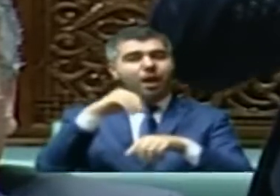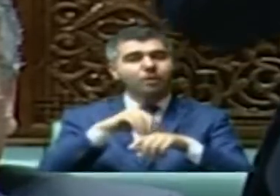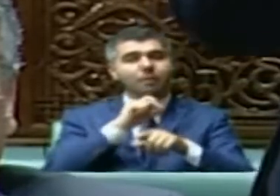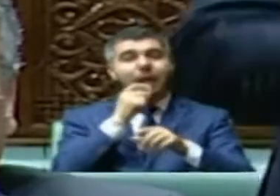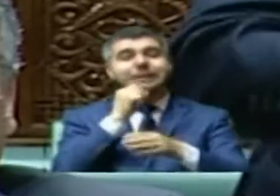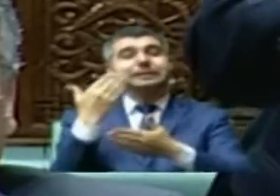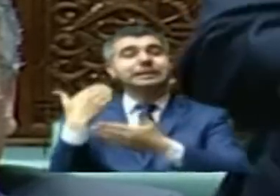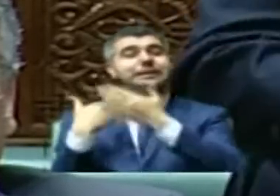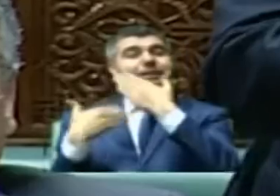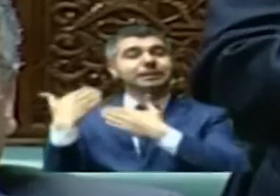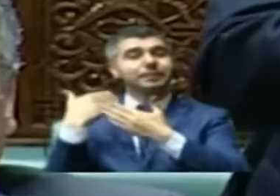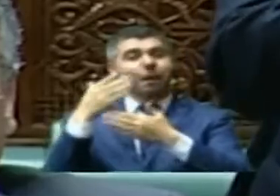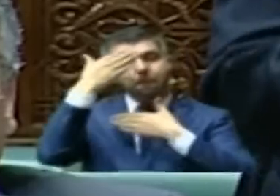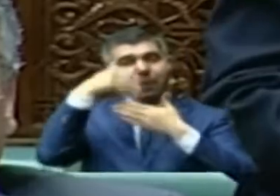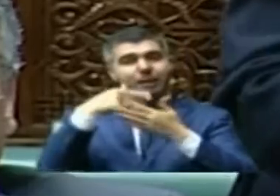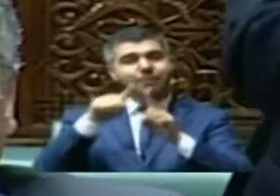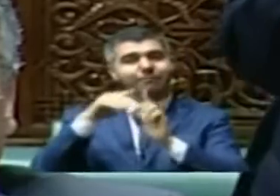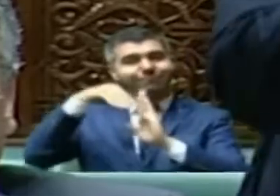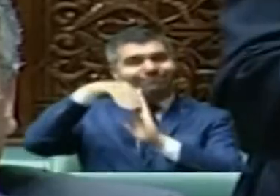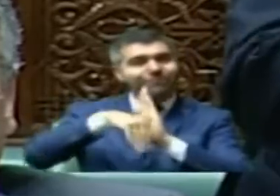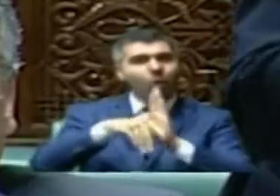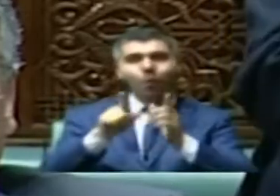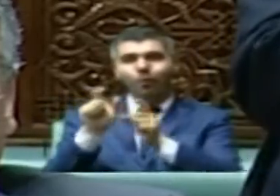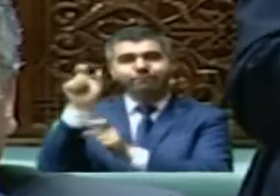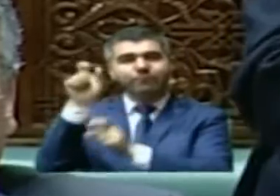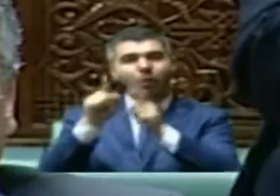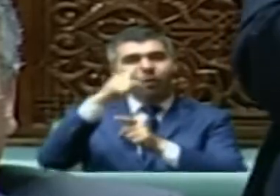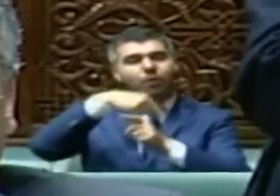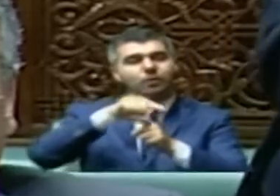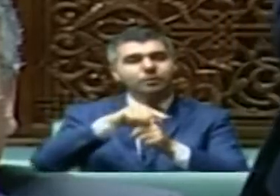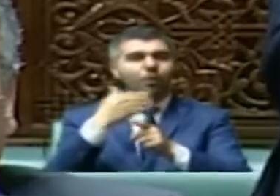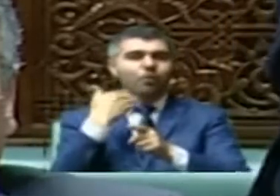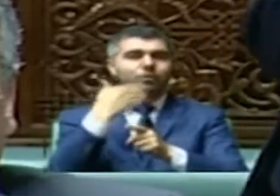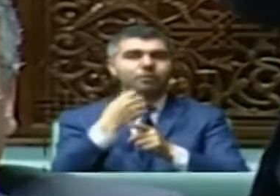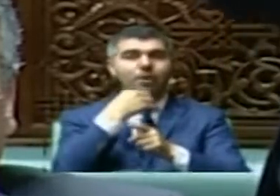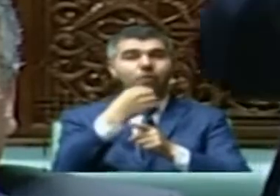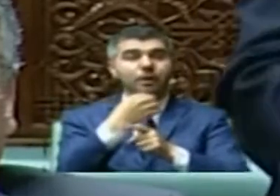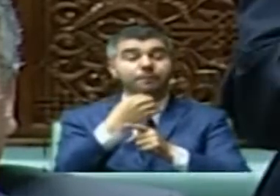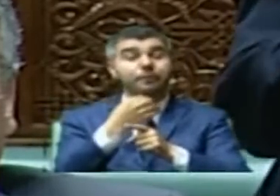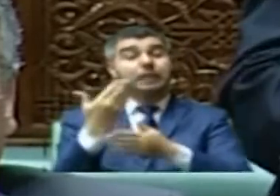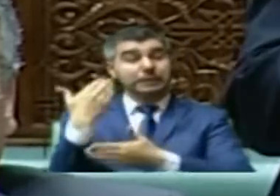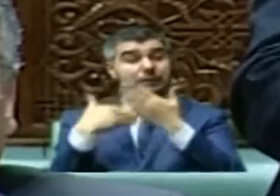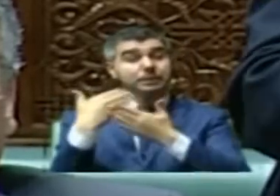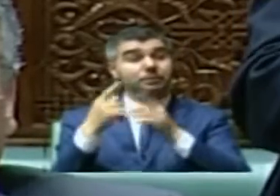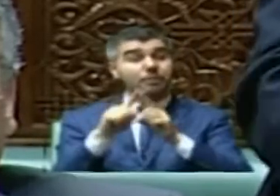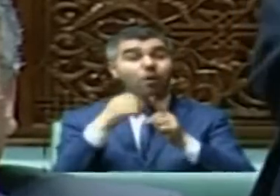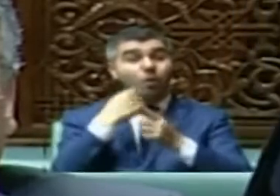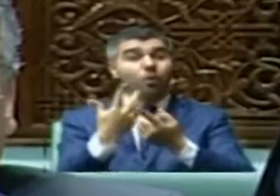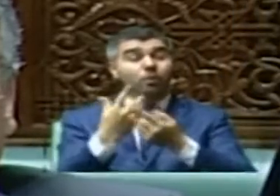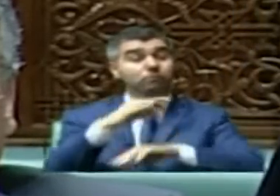مرحلة الانتهاكات الجسيمة لحقوق الإنسان التي صدرت بصددها توصيات وجيهة لهيئة الإنصاف